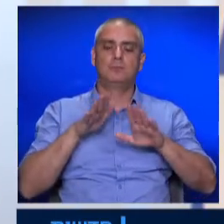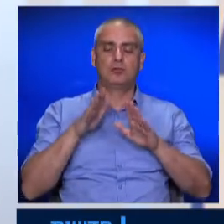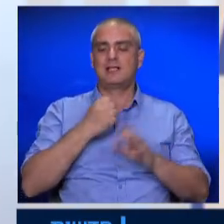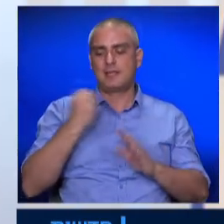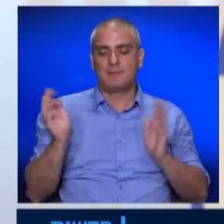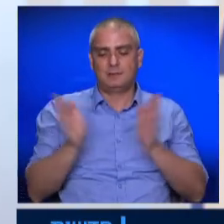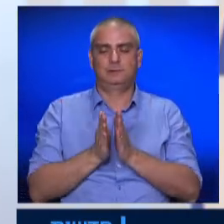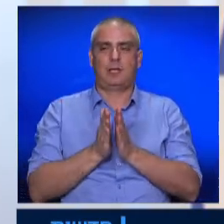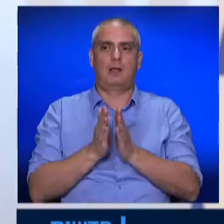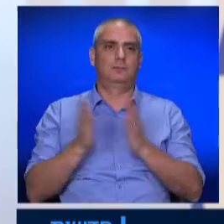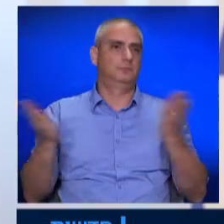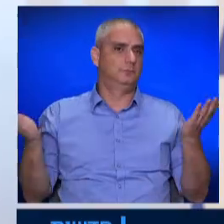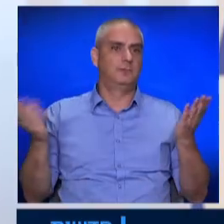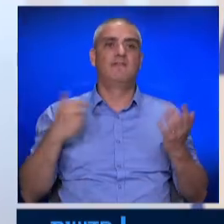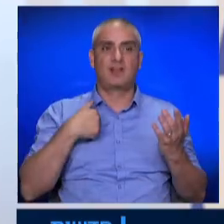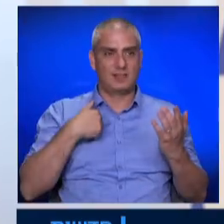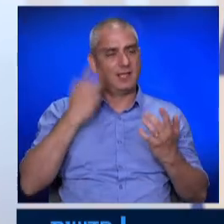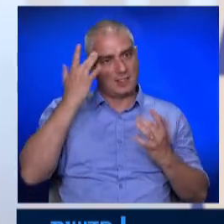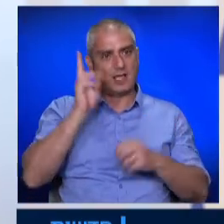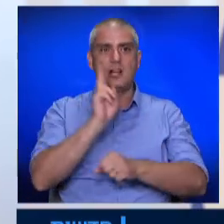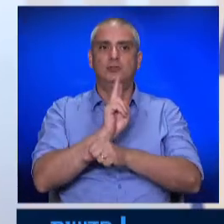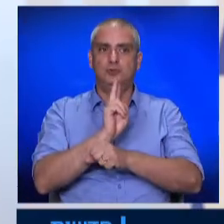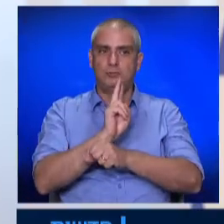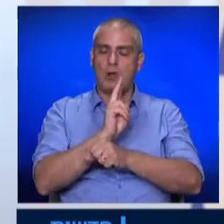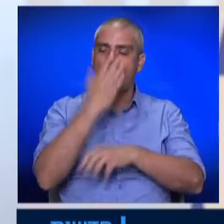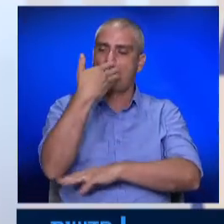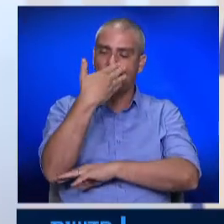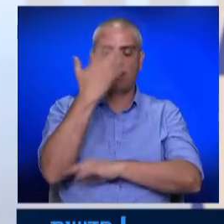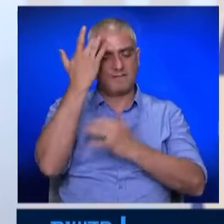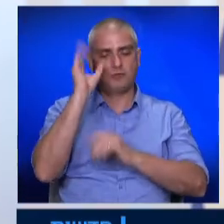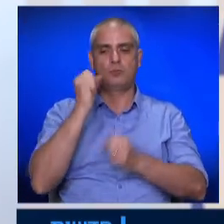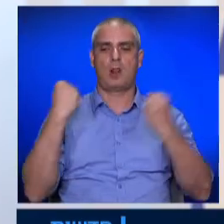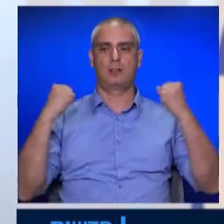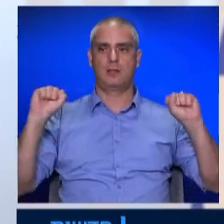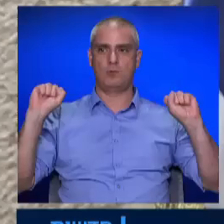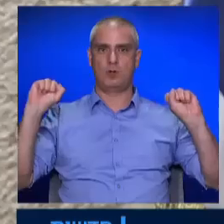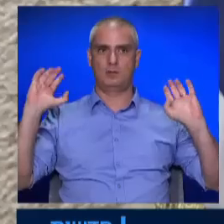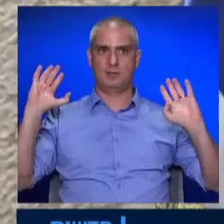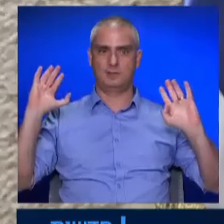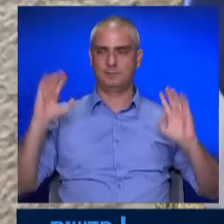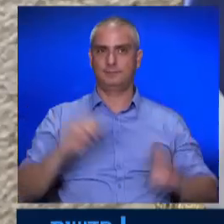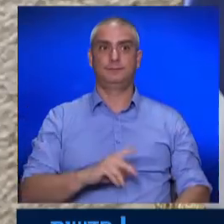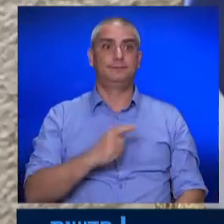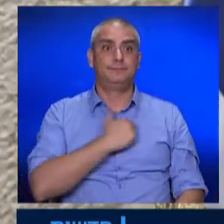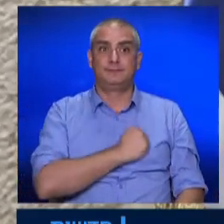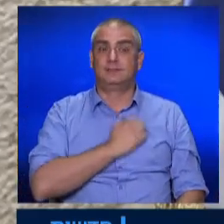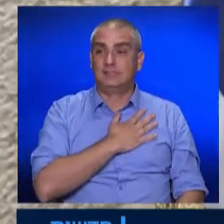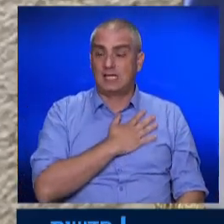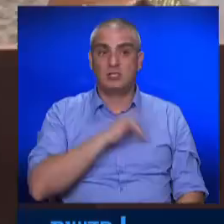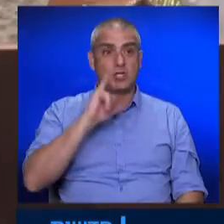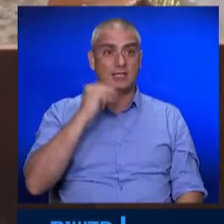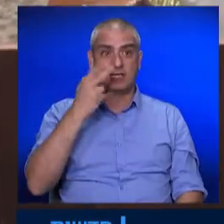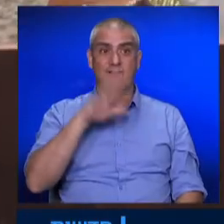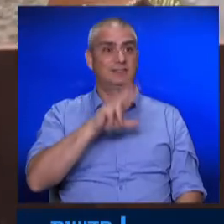ממשלת ימין צרה, ואני אדאג שנשמור על המדינה ונשמור על הדמוקרטיה. לצערי, יועז הנדל